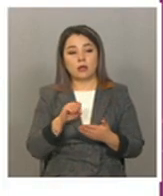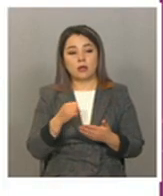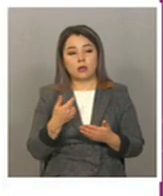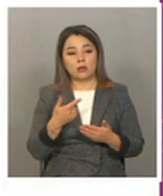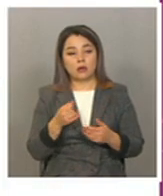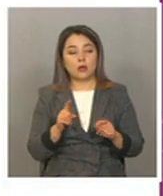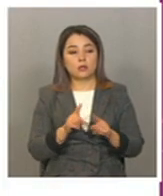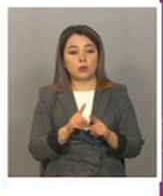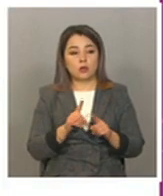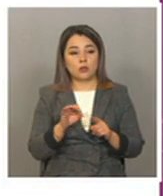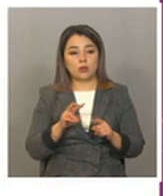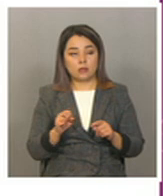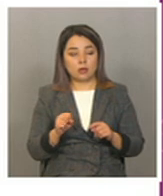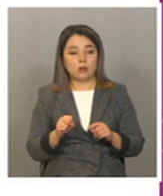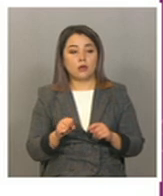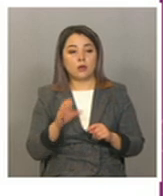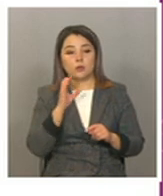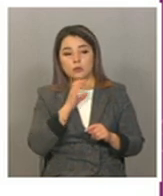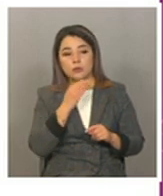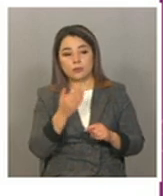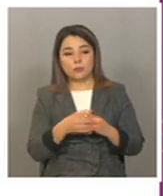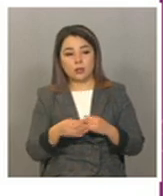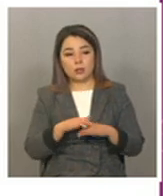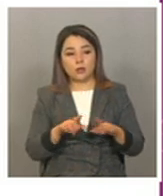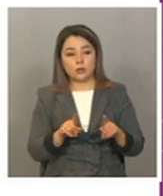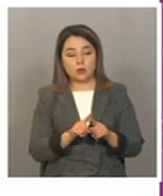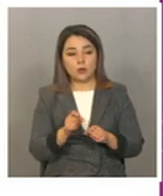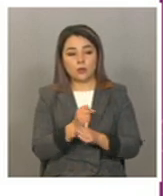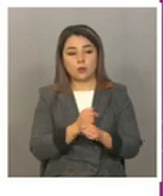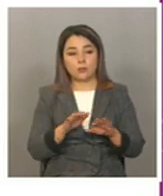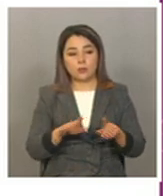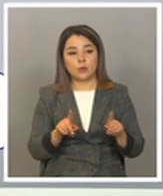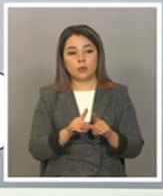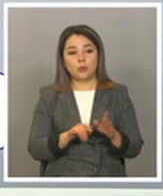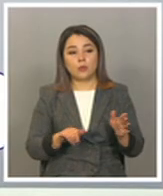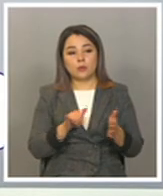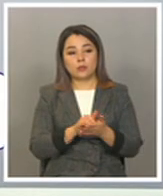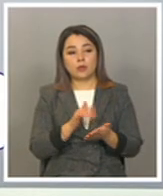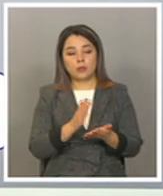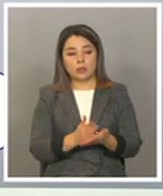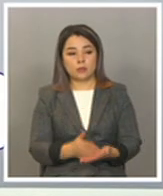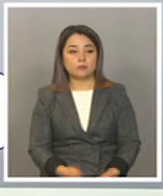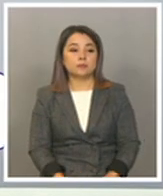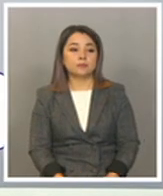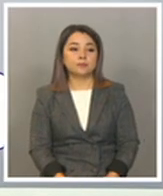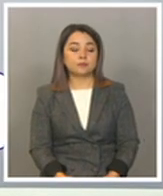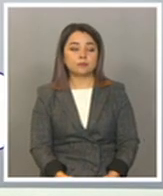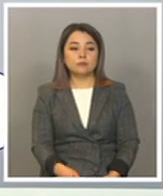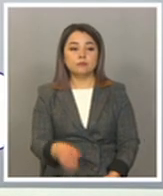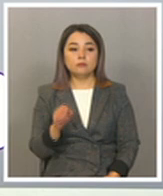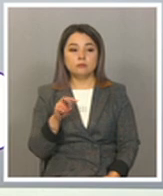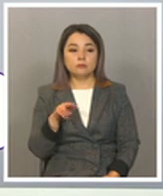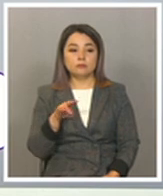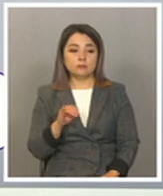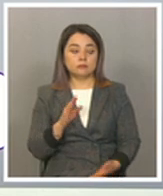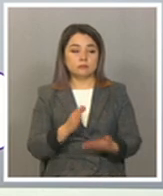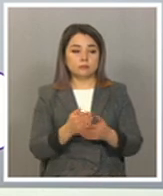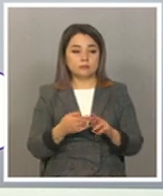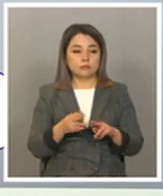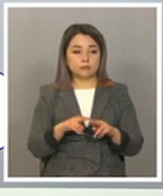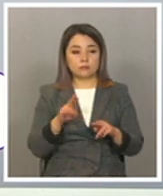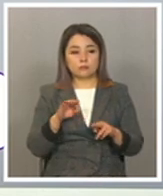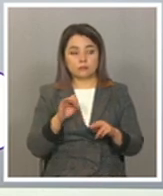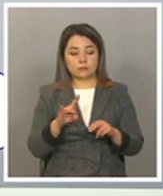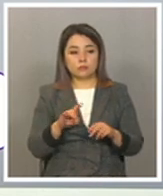ол солтүстікте, қоңыржай белдеудің солтүстігінде орналасқан. Ал Альп шалғындары мен поляр мұздары